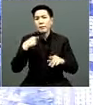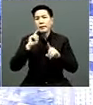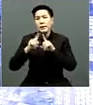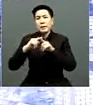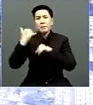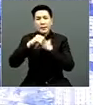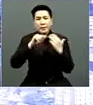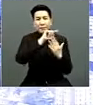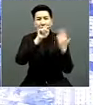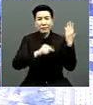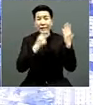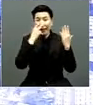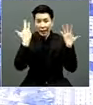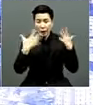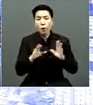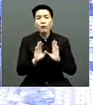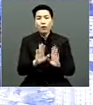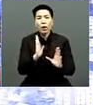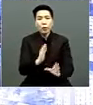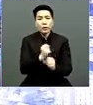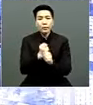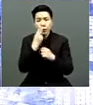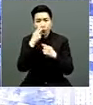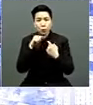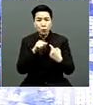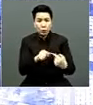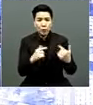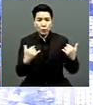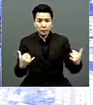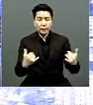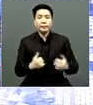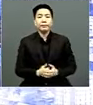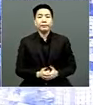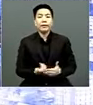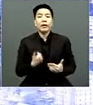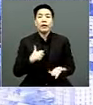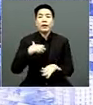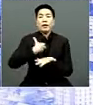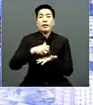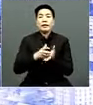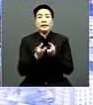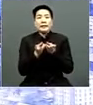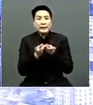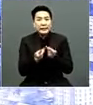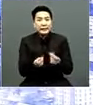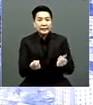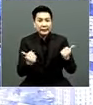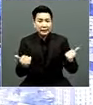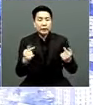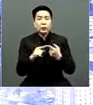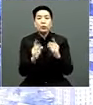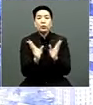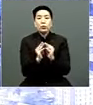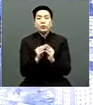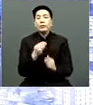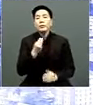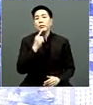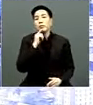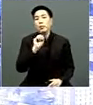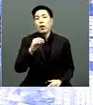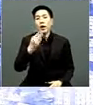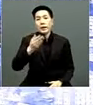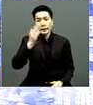ากทางหน่วยงานได้ไปดูแลกันนะครับครับนี่คือที่แจ้งที่ประชุมทราบนะครับในเบื้องต้นต่อไปก็เ